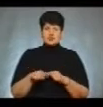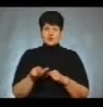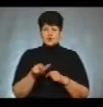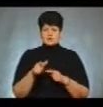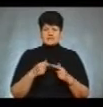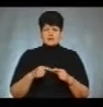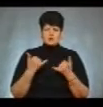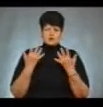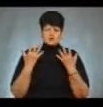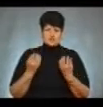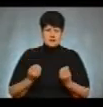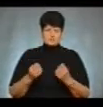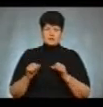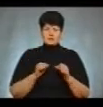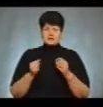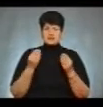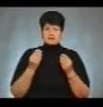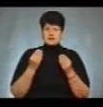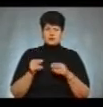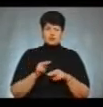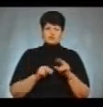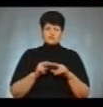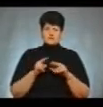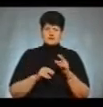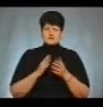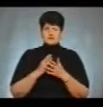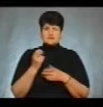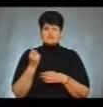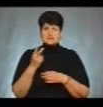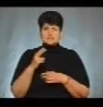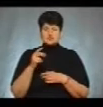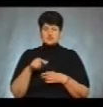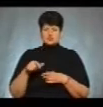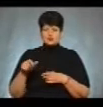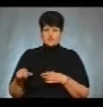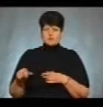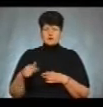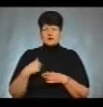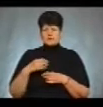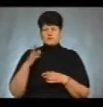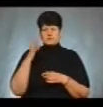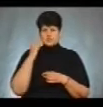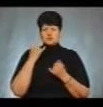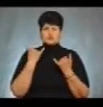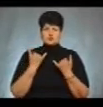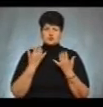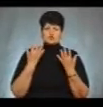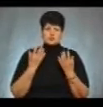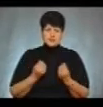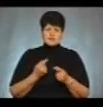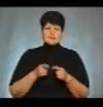на сьогоднішній день в управлінні капітального будівництва нараховує близько 12 чоловік, і я рахую, що на сьогоднішній день